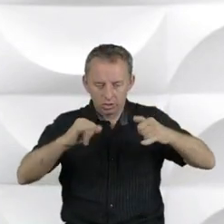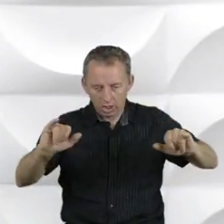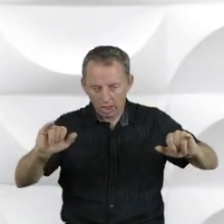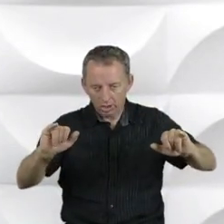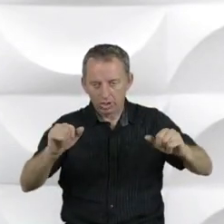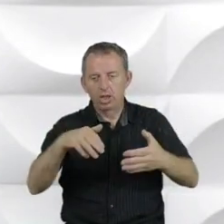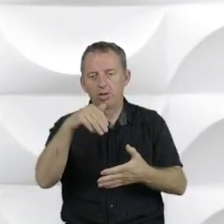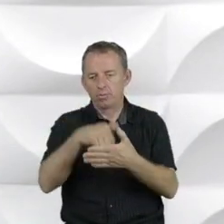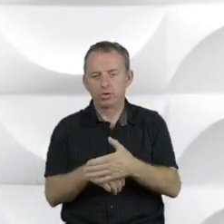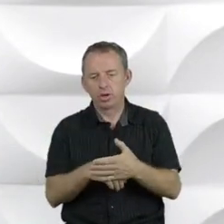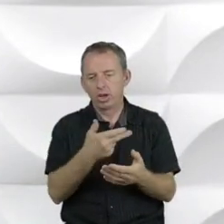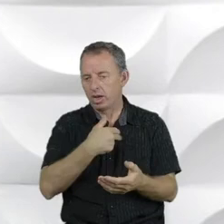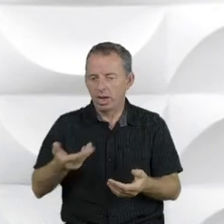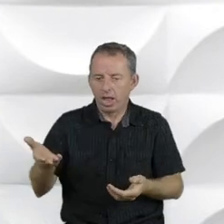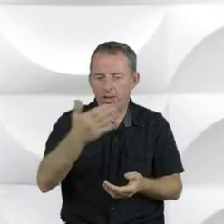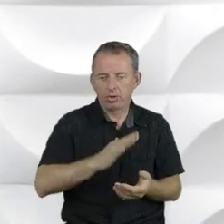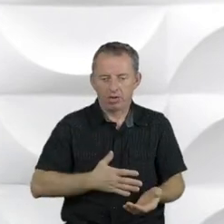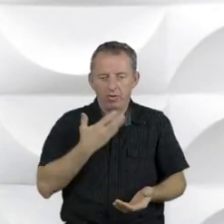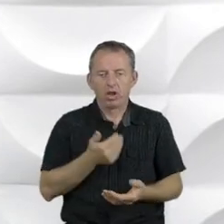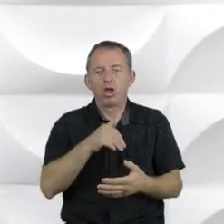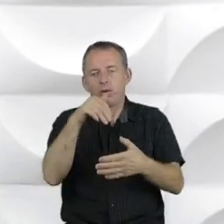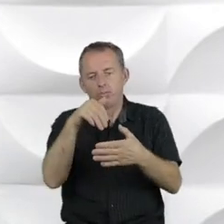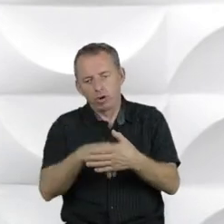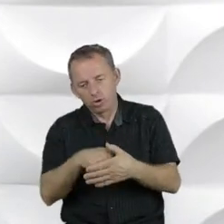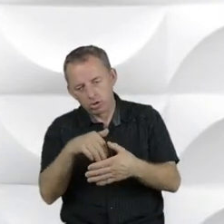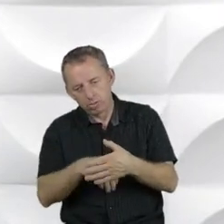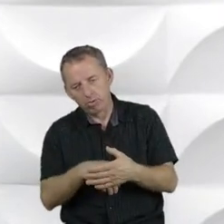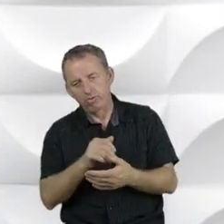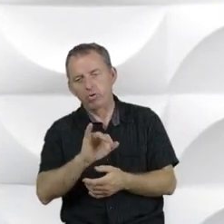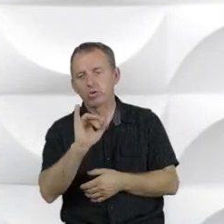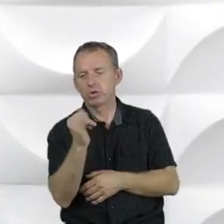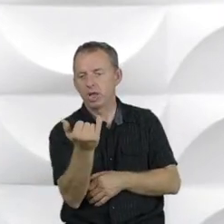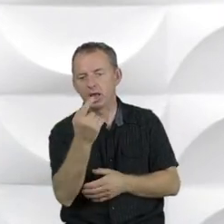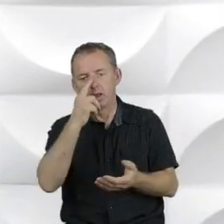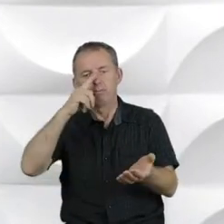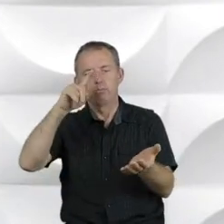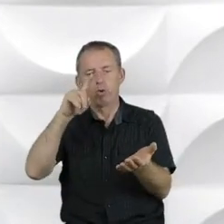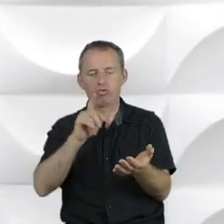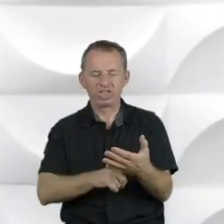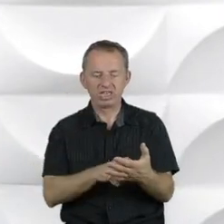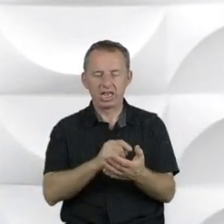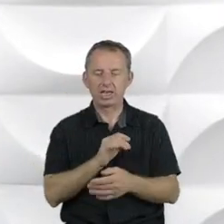nam się wydaje, że postępować powinien.